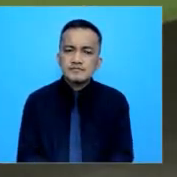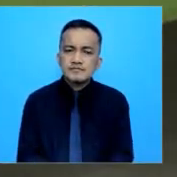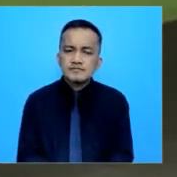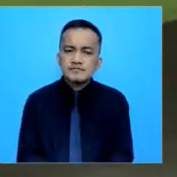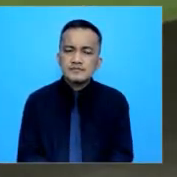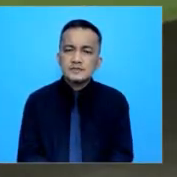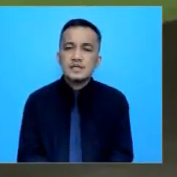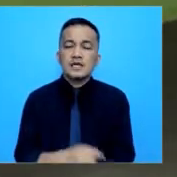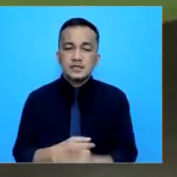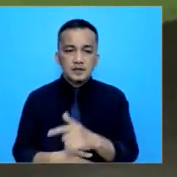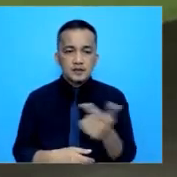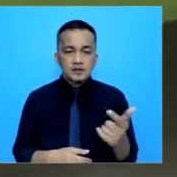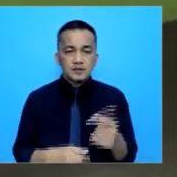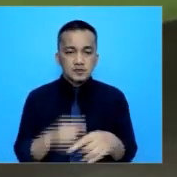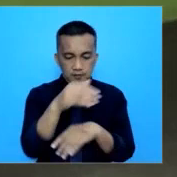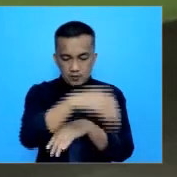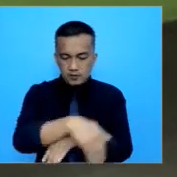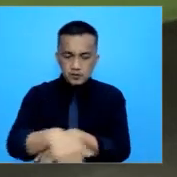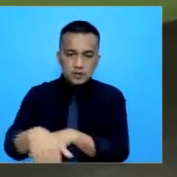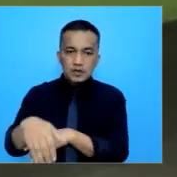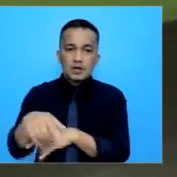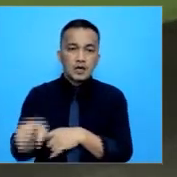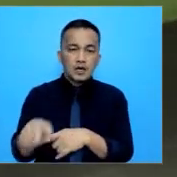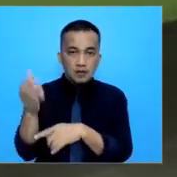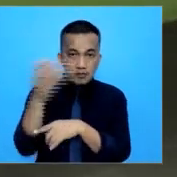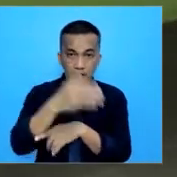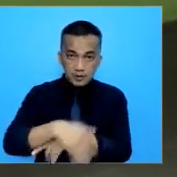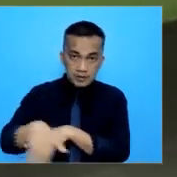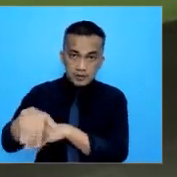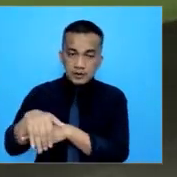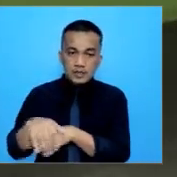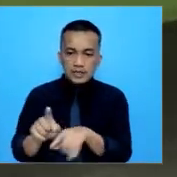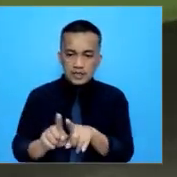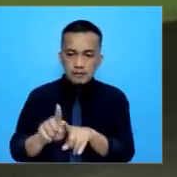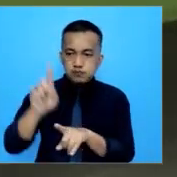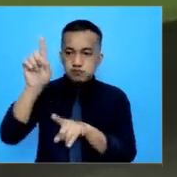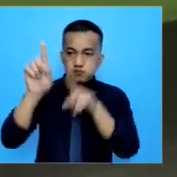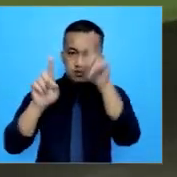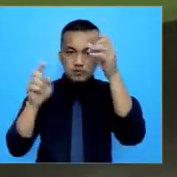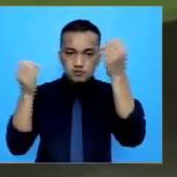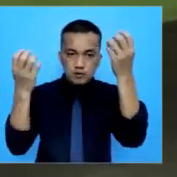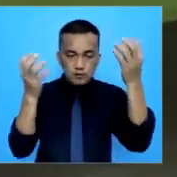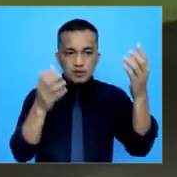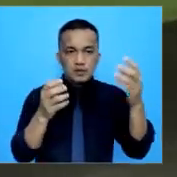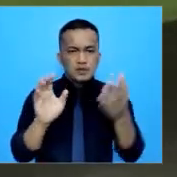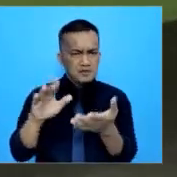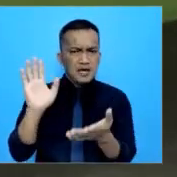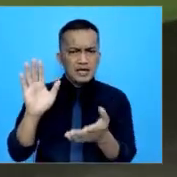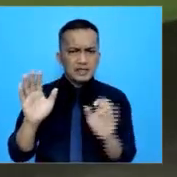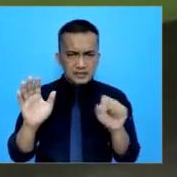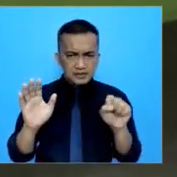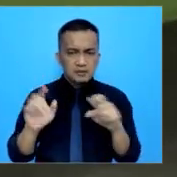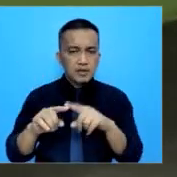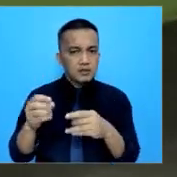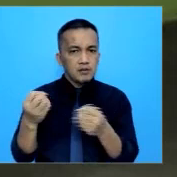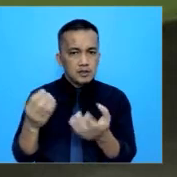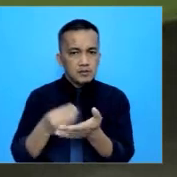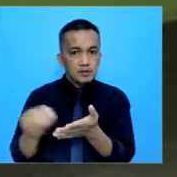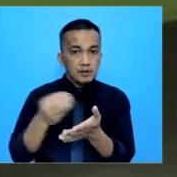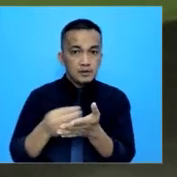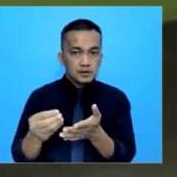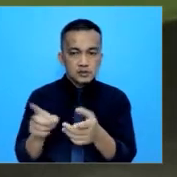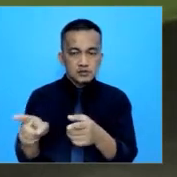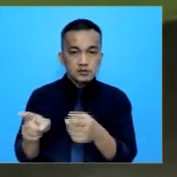Julius, sa buong maghapon ang pinakamabenta daw talaga yung aerial fireworks. Kahit na may kamahalan, marami daw talaga bumibili nito dahil nga ito yung pinakamaganda.